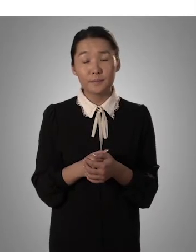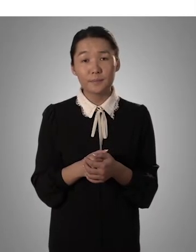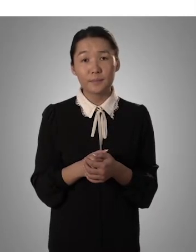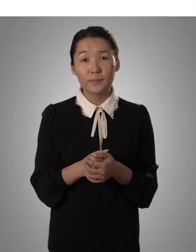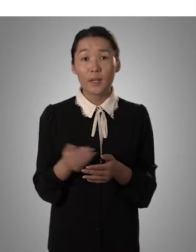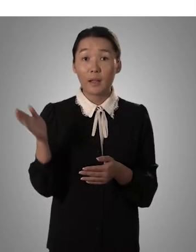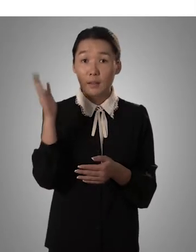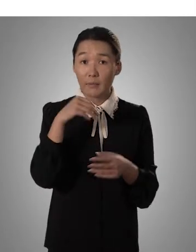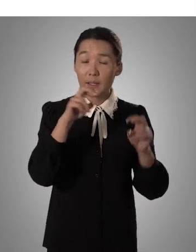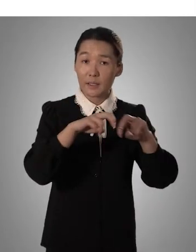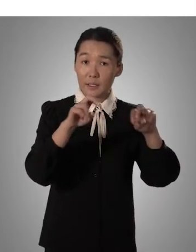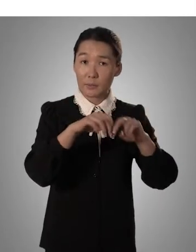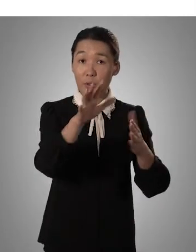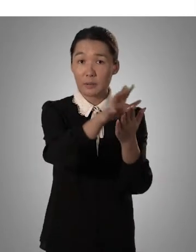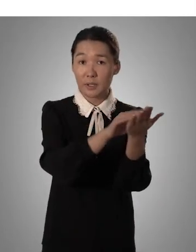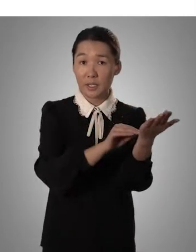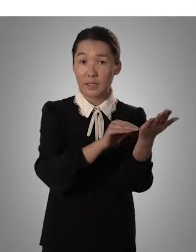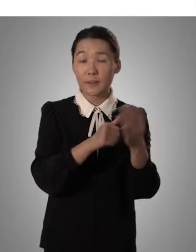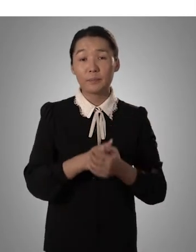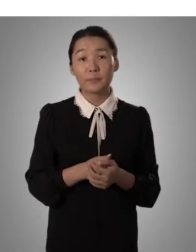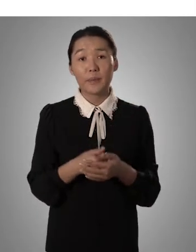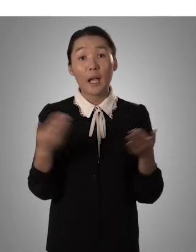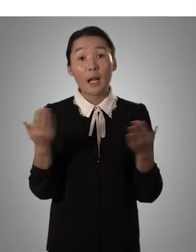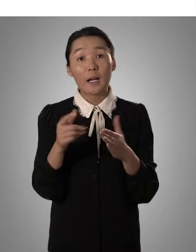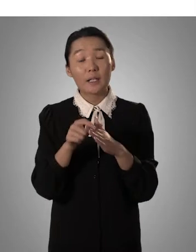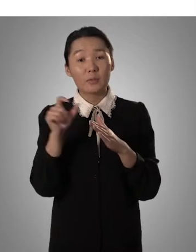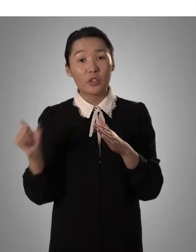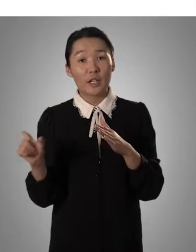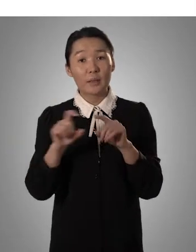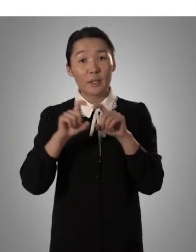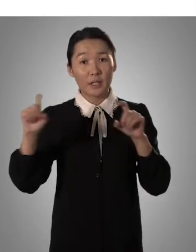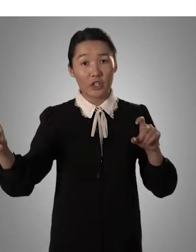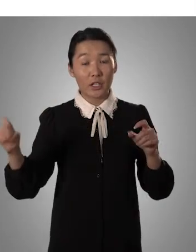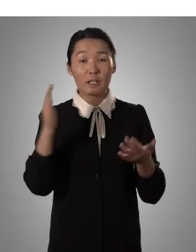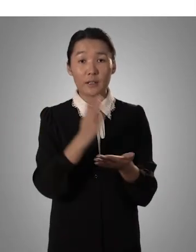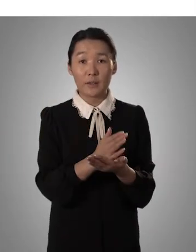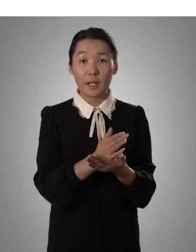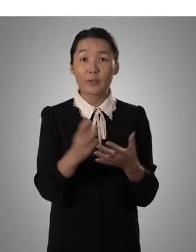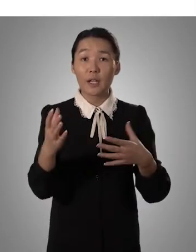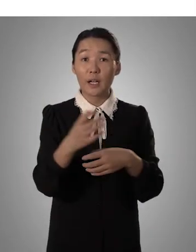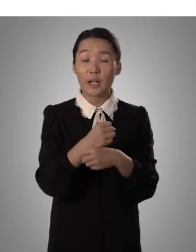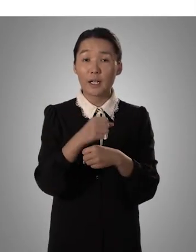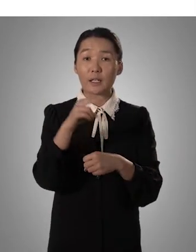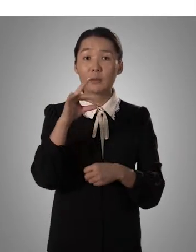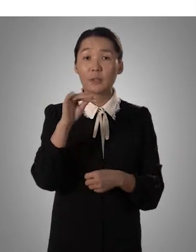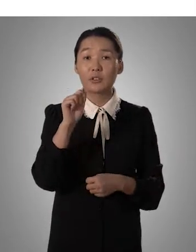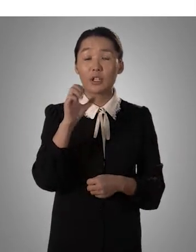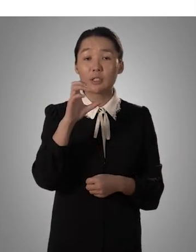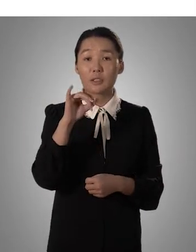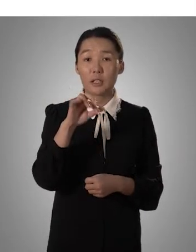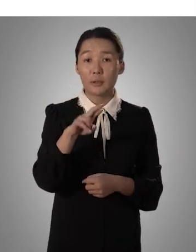давайте рассмотрим текст каким членом предложения являются краткие причастия